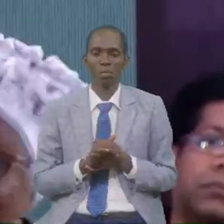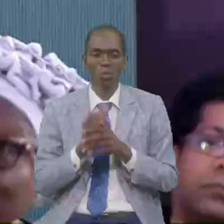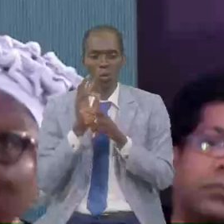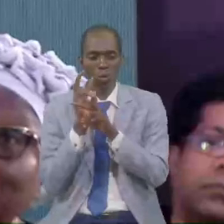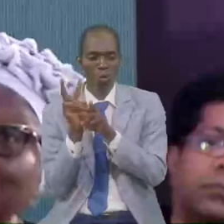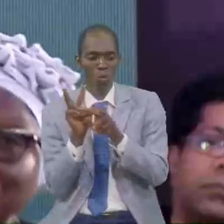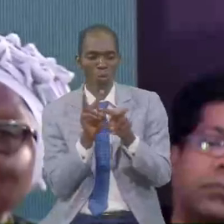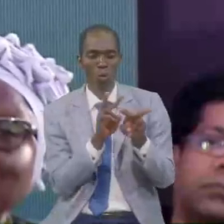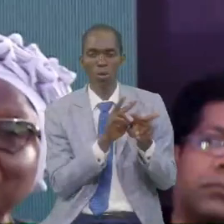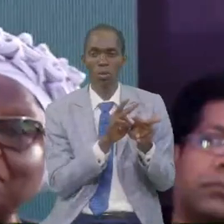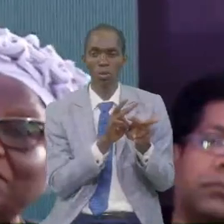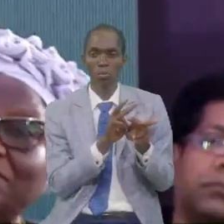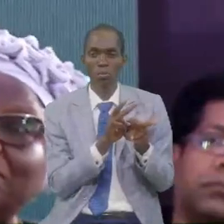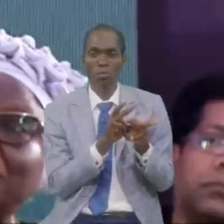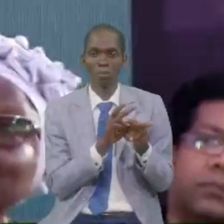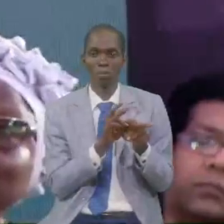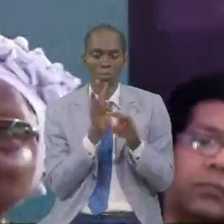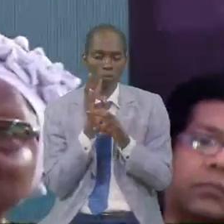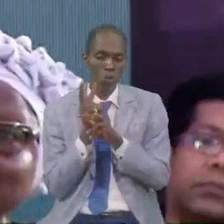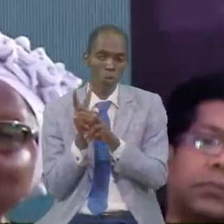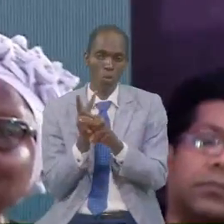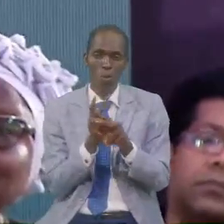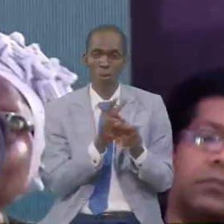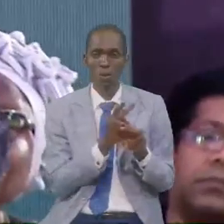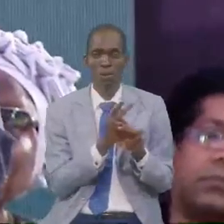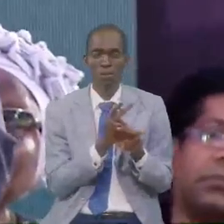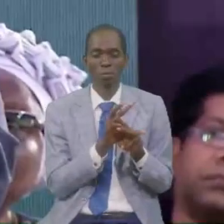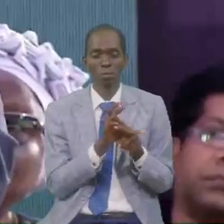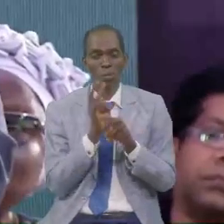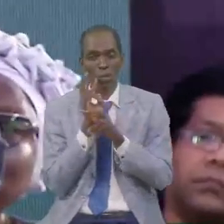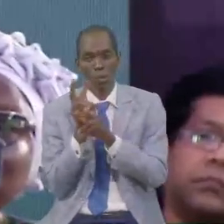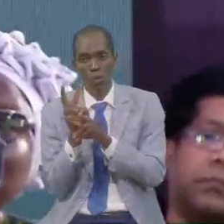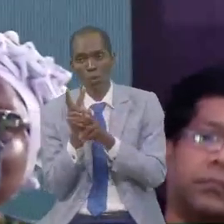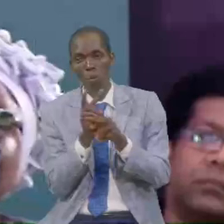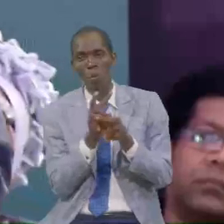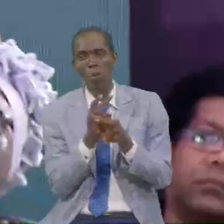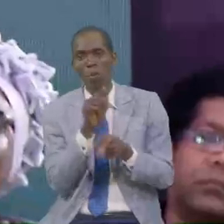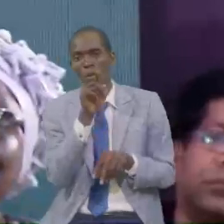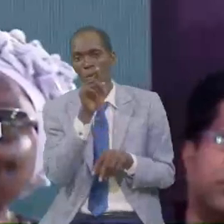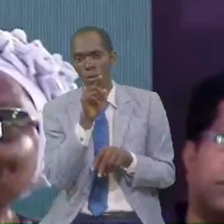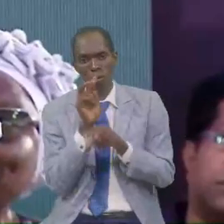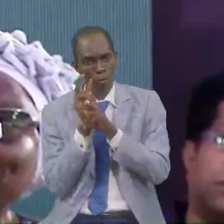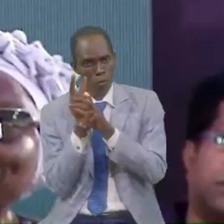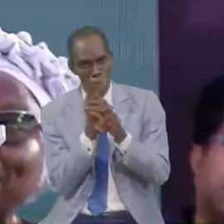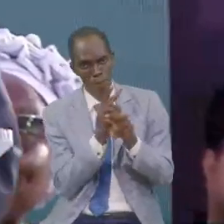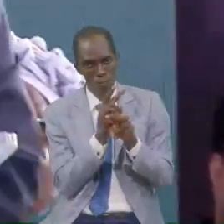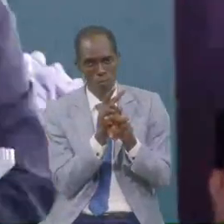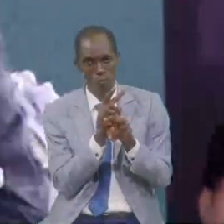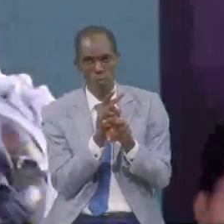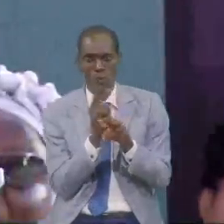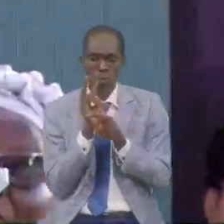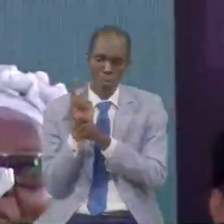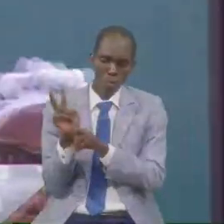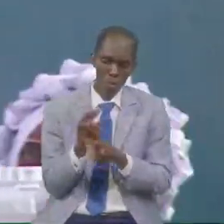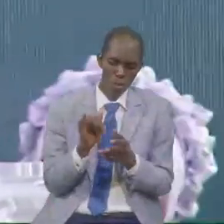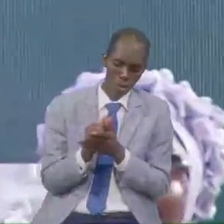Veille, veille, veille, veille, veille